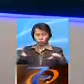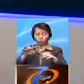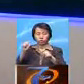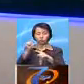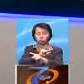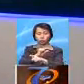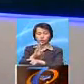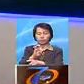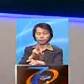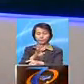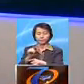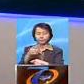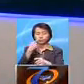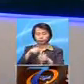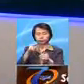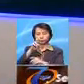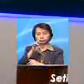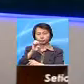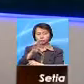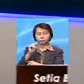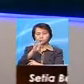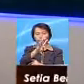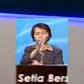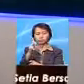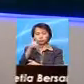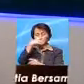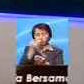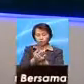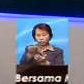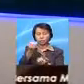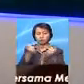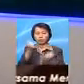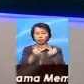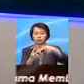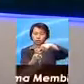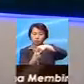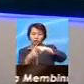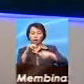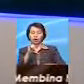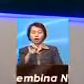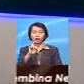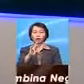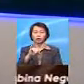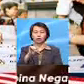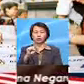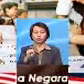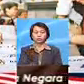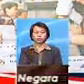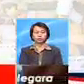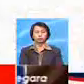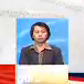menggunakan BRIM dan rebat sebanyak RM4,000 bagi pembelian kereta Proton Iris.